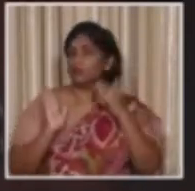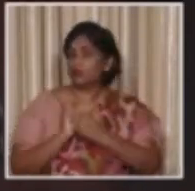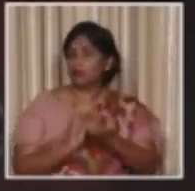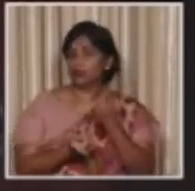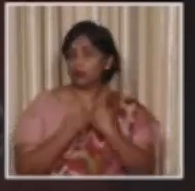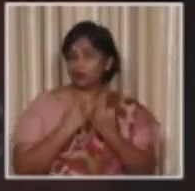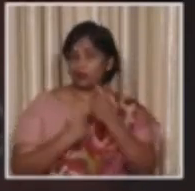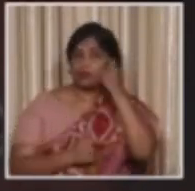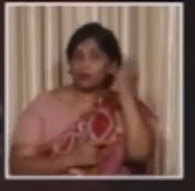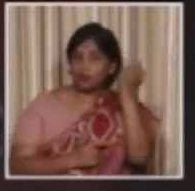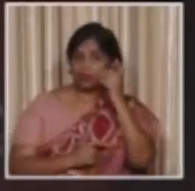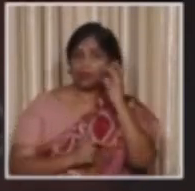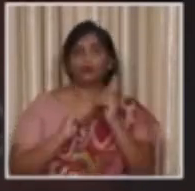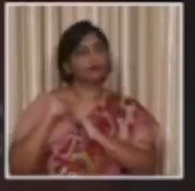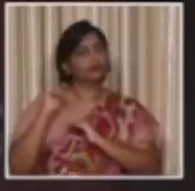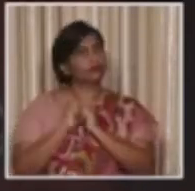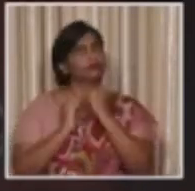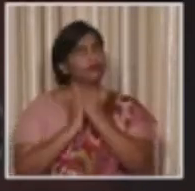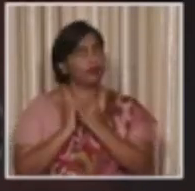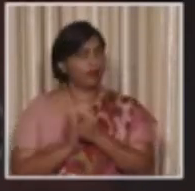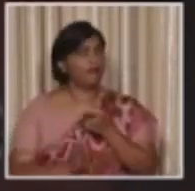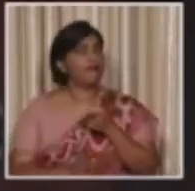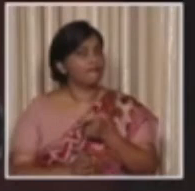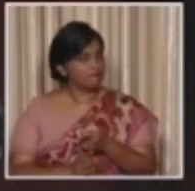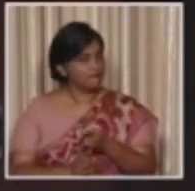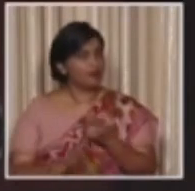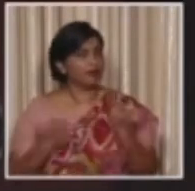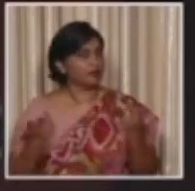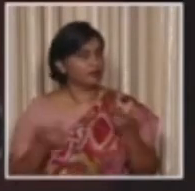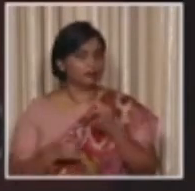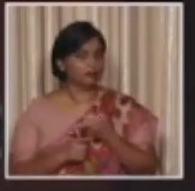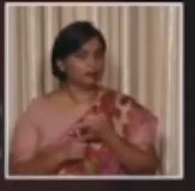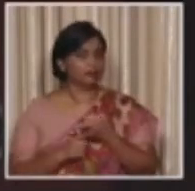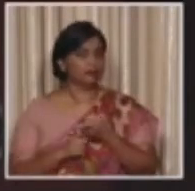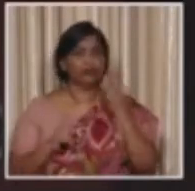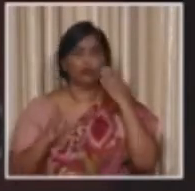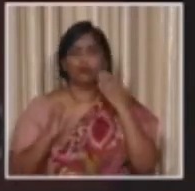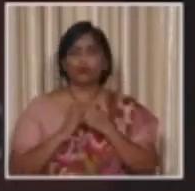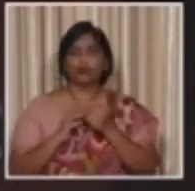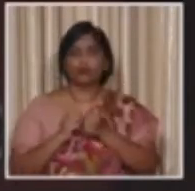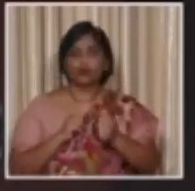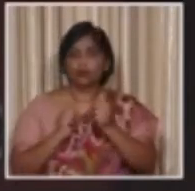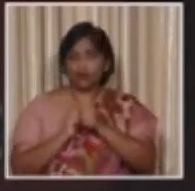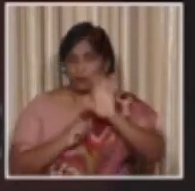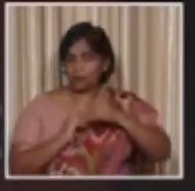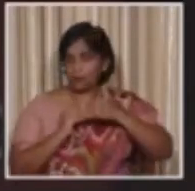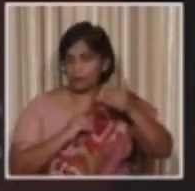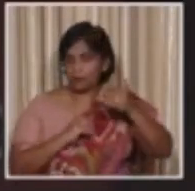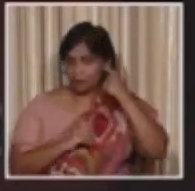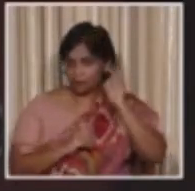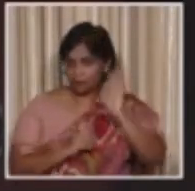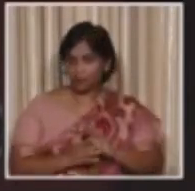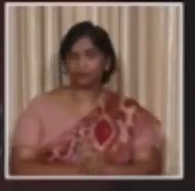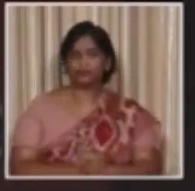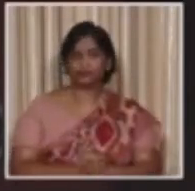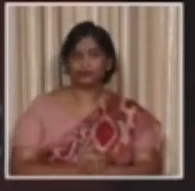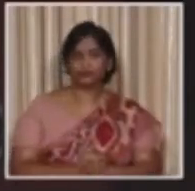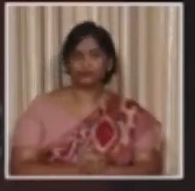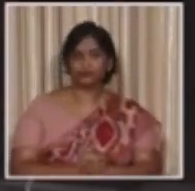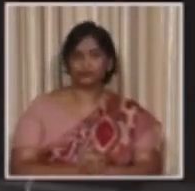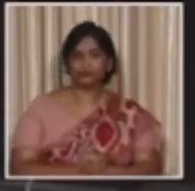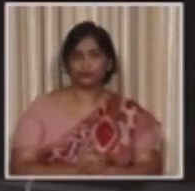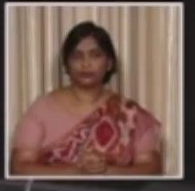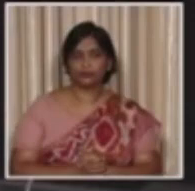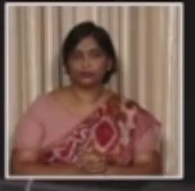හොයා බලන්න වැඩපිළිවෙලක් තිබෙනවාද? එහෙමනම් ඒ සඳහා දෙයක් ඔබතුමා කරන්නට බලාපොරොත්තු වෙනවද? ඉවේ ඔබ අන්තිමට අහපු